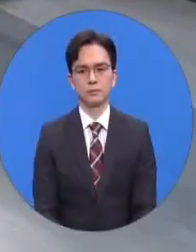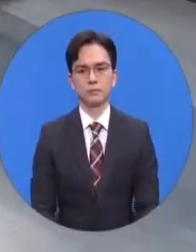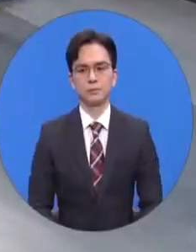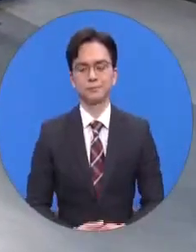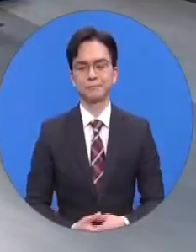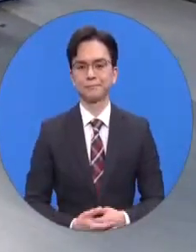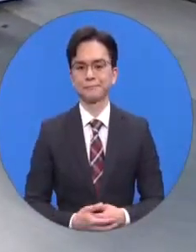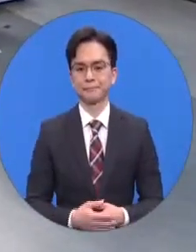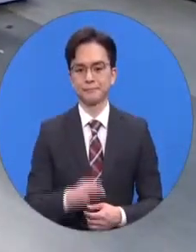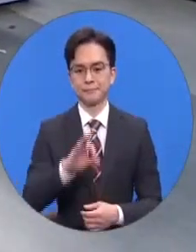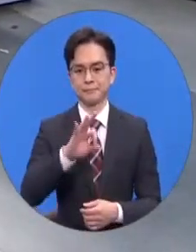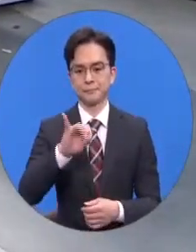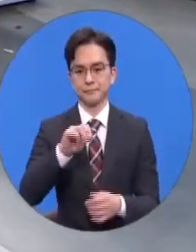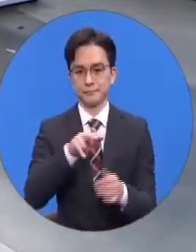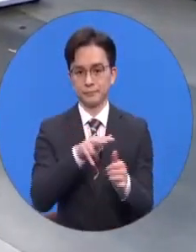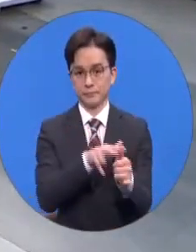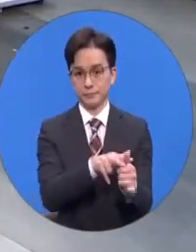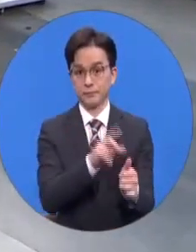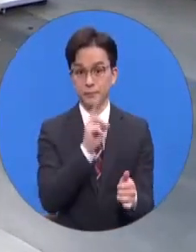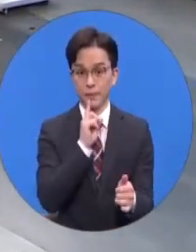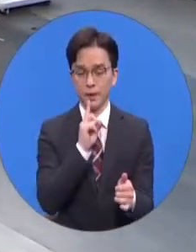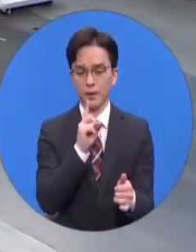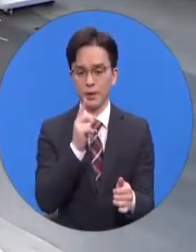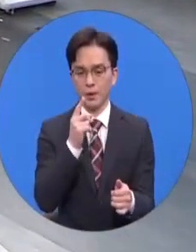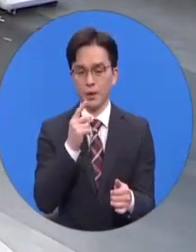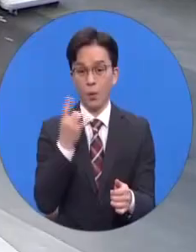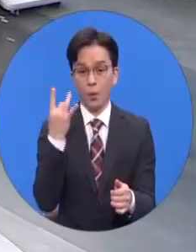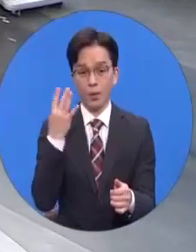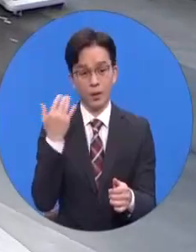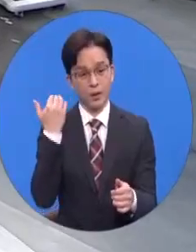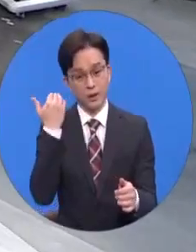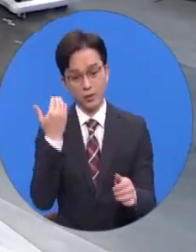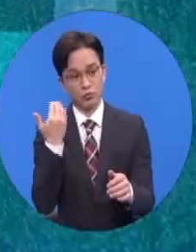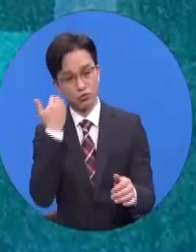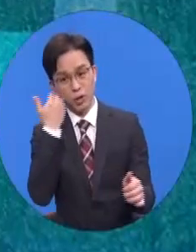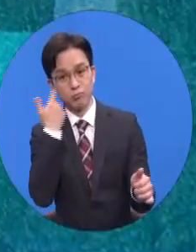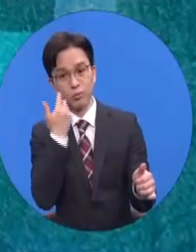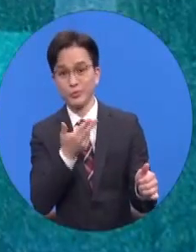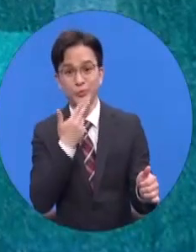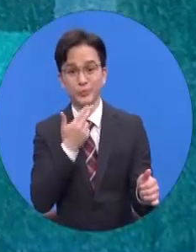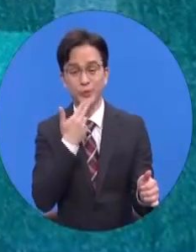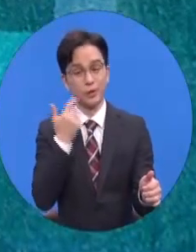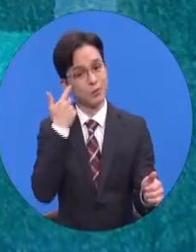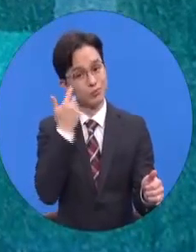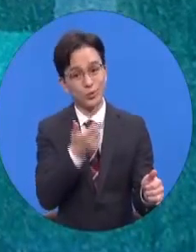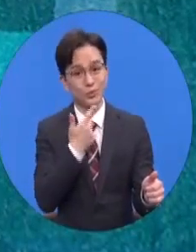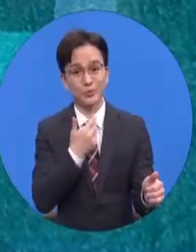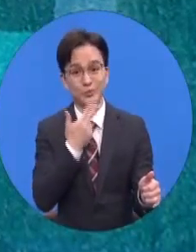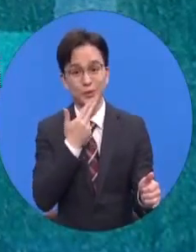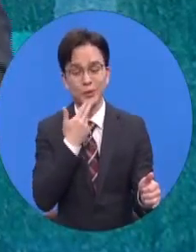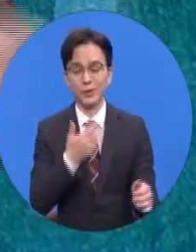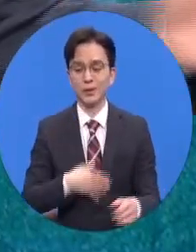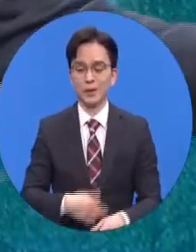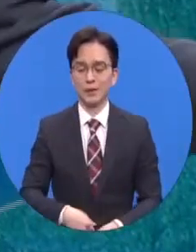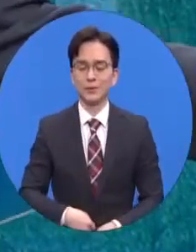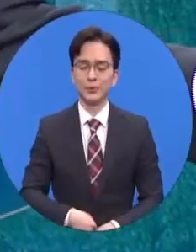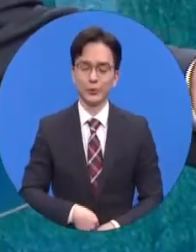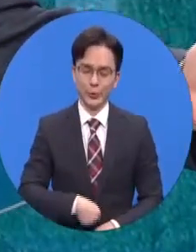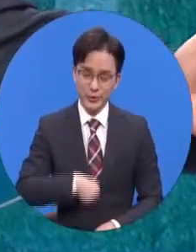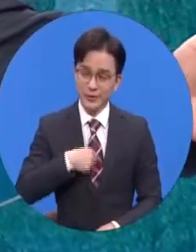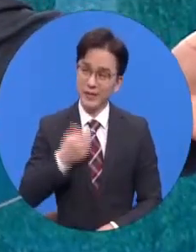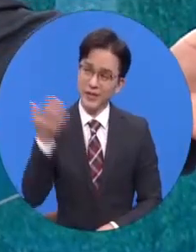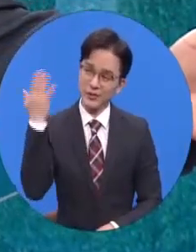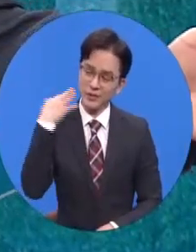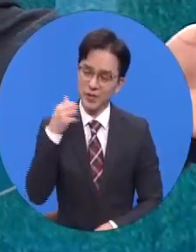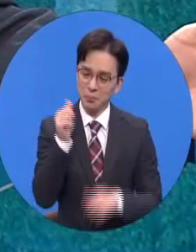자본이 먼저 이 사건을 언급을 했습니다만 질문이 계속 되는 게 불편했던 것 같습니다 지금이 해당